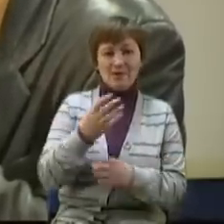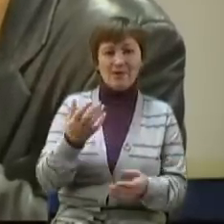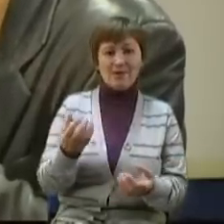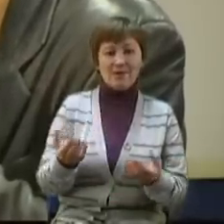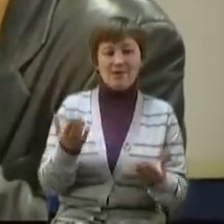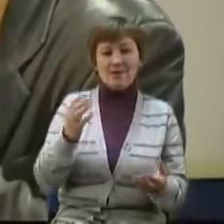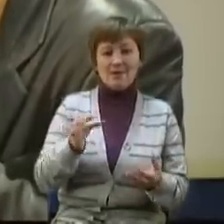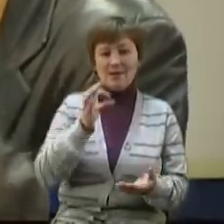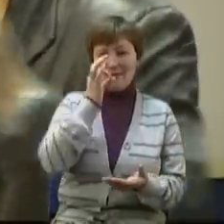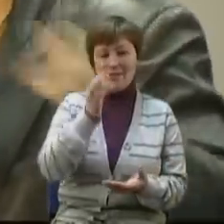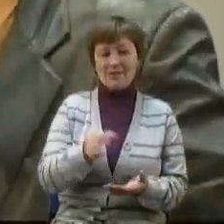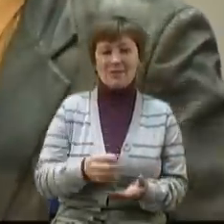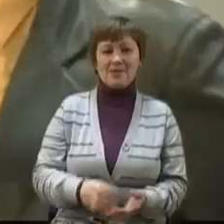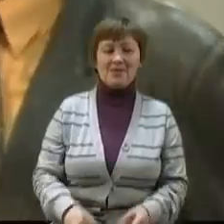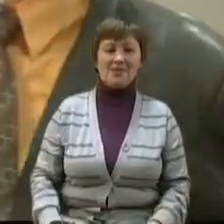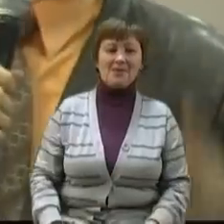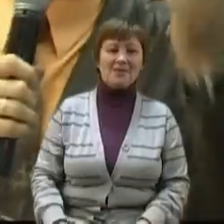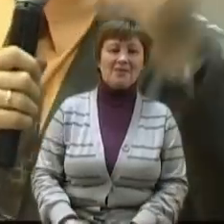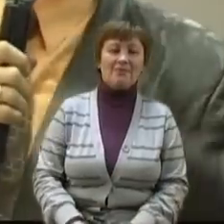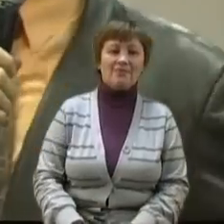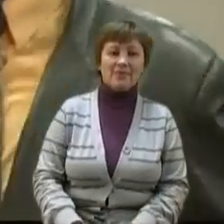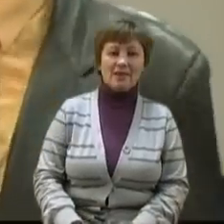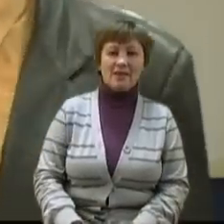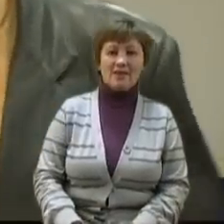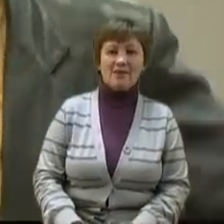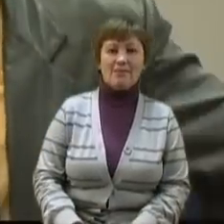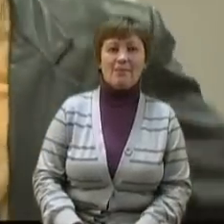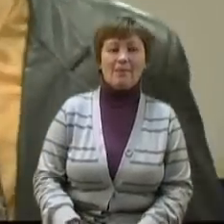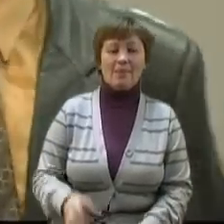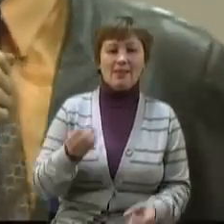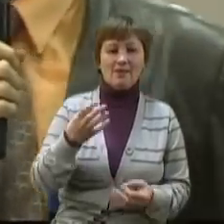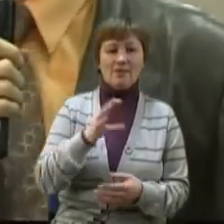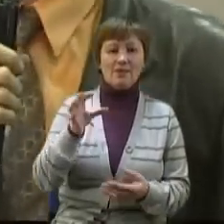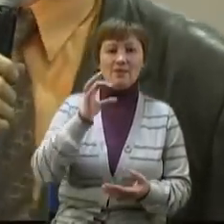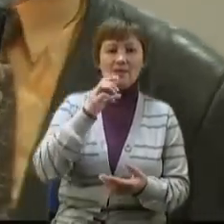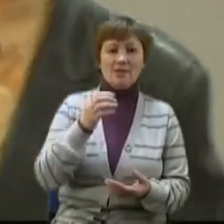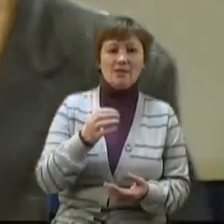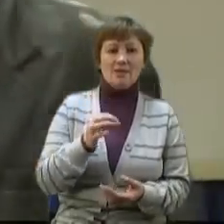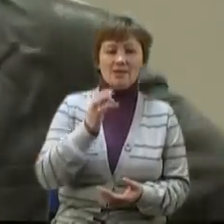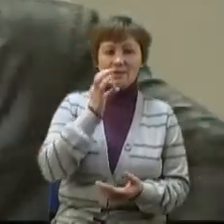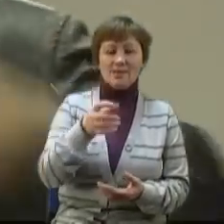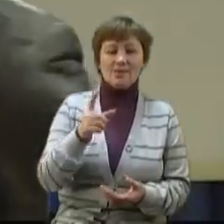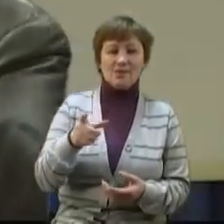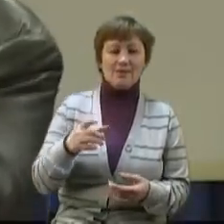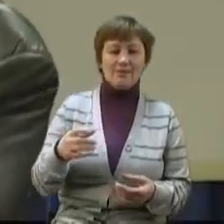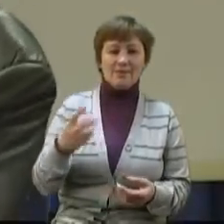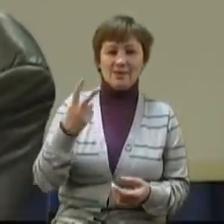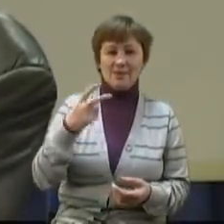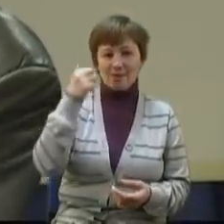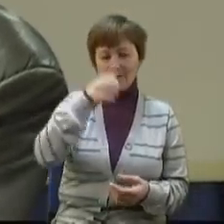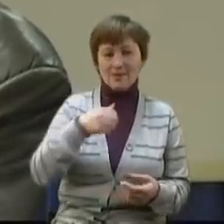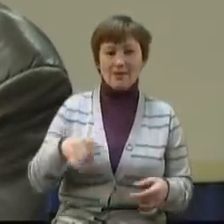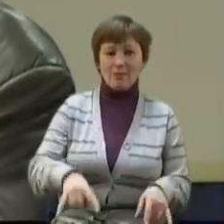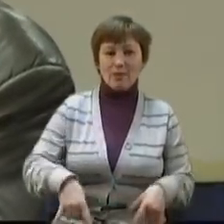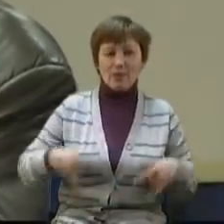интересно. Еще не похвастался за эти 2 года, видите, мне брюки с пиджаком подарили, тоже хорошо.